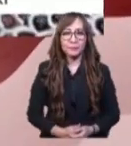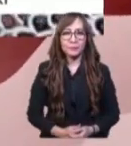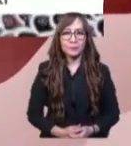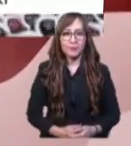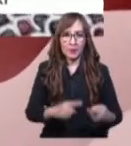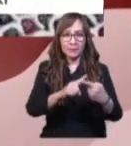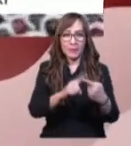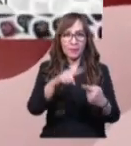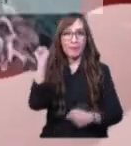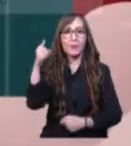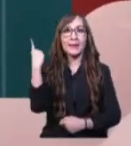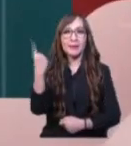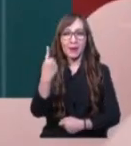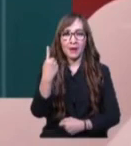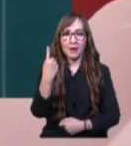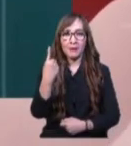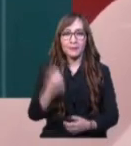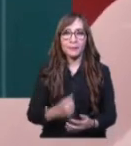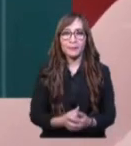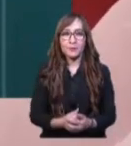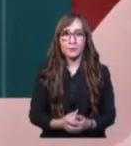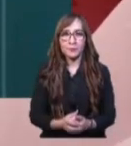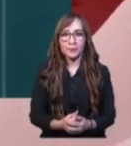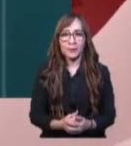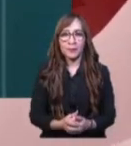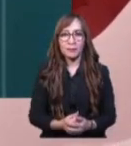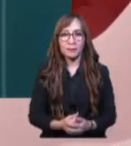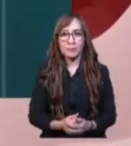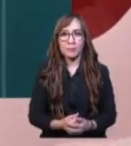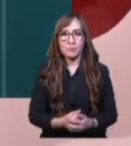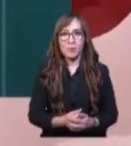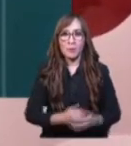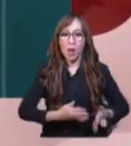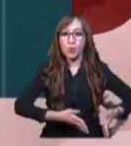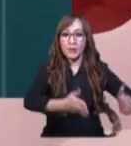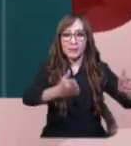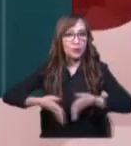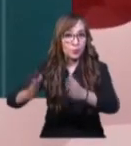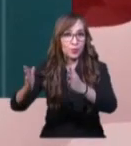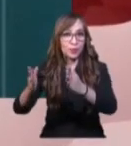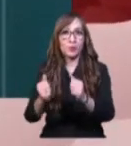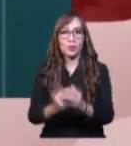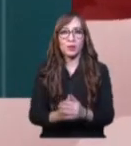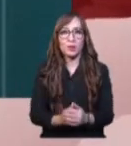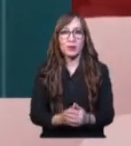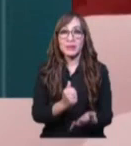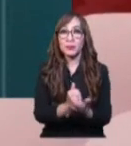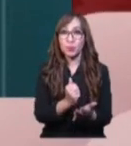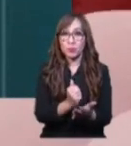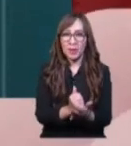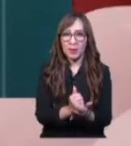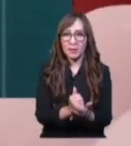Ya, jadi pertama pemerintah membangun infrastruktur digital, ya, internet dan seterusnya ini kan sebetulnya